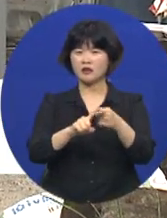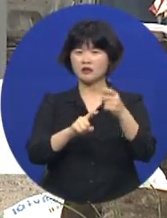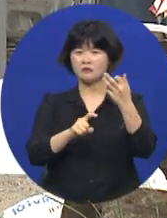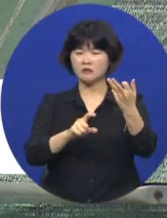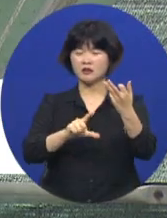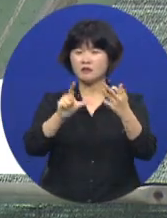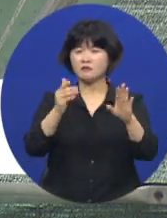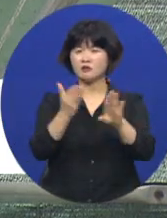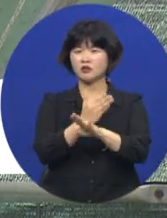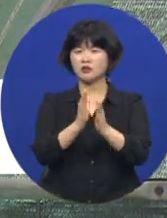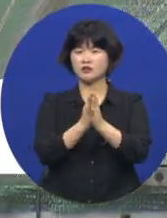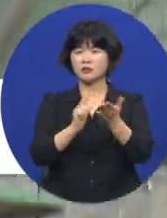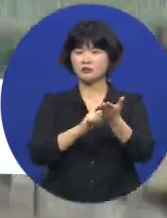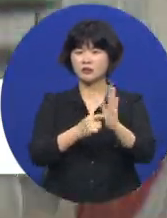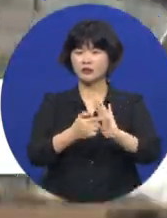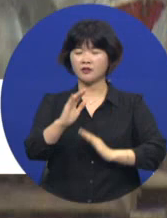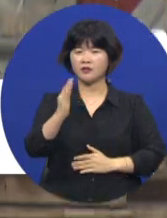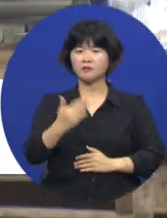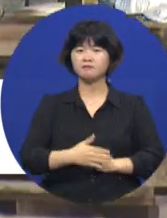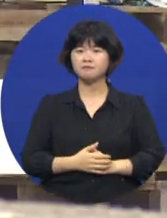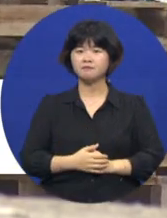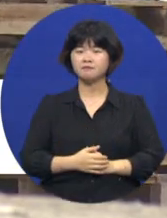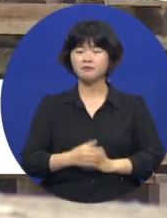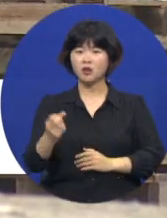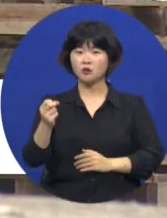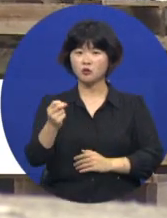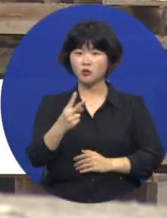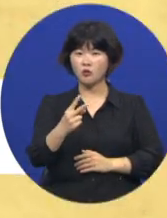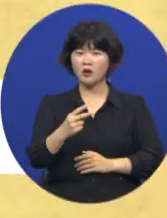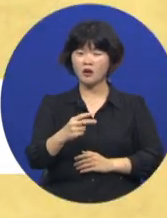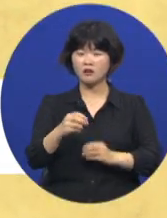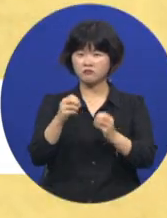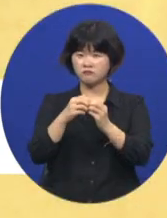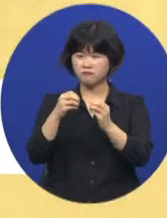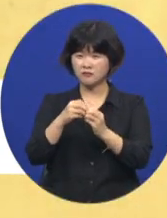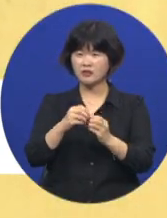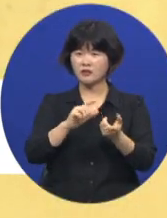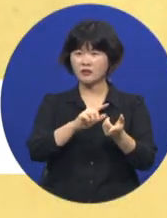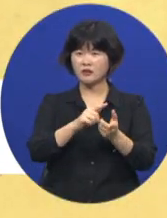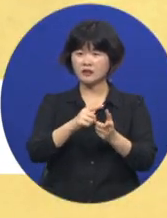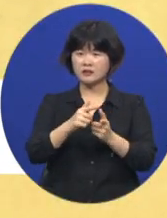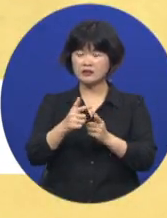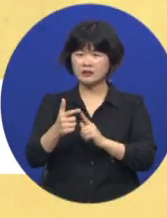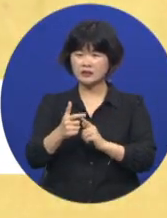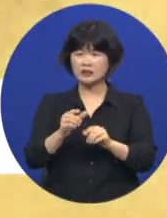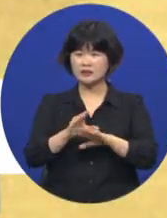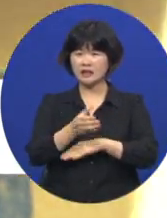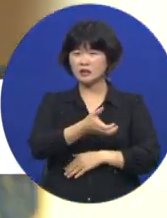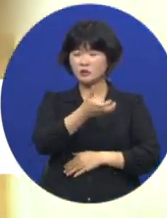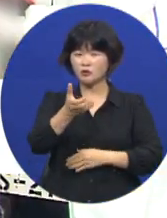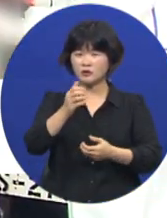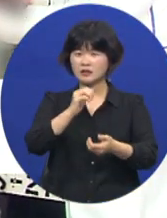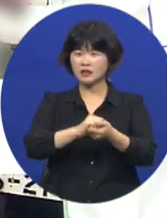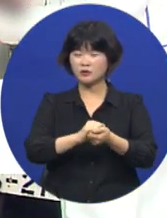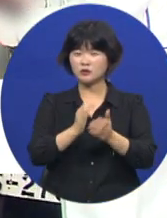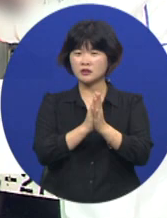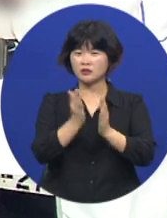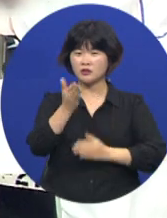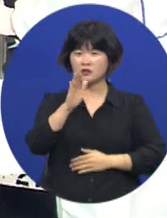18일부터 발령한다고 밝혔습니다. 또 가금류 분뇨 반출과 차량 이동 제한 조치도